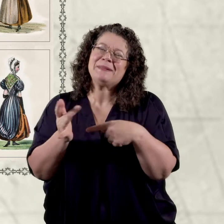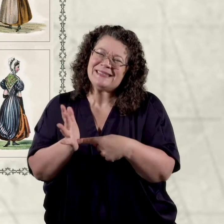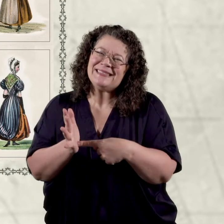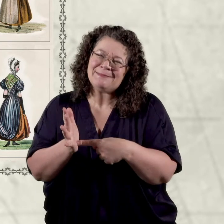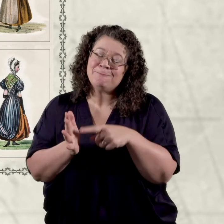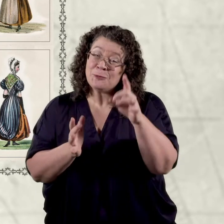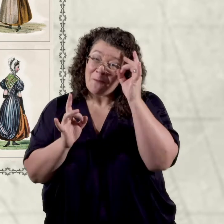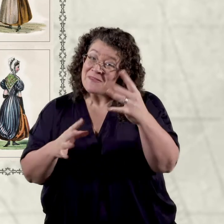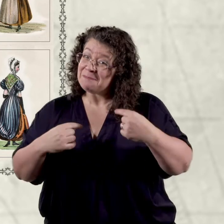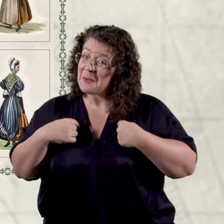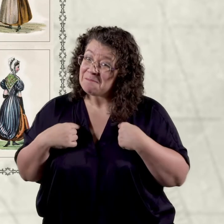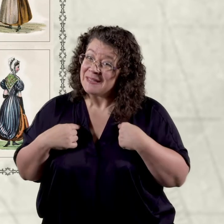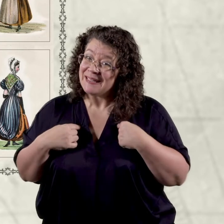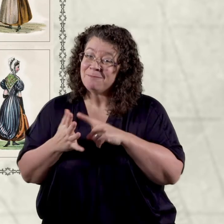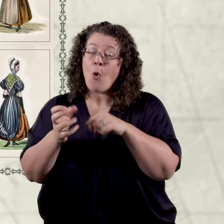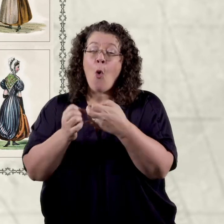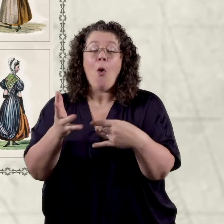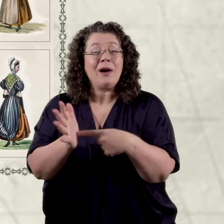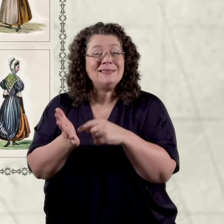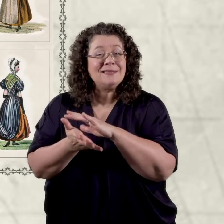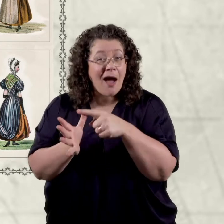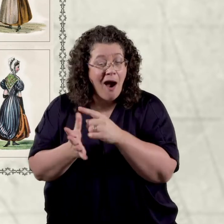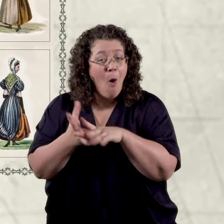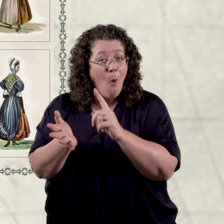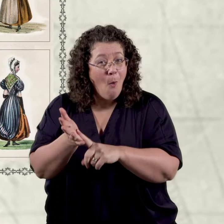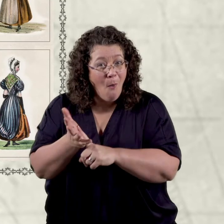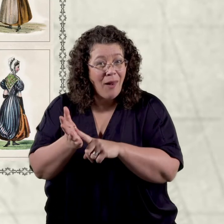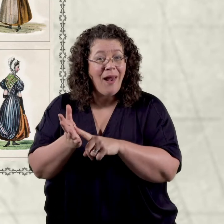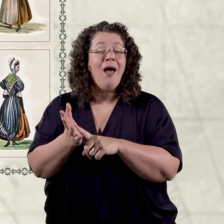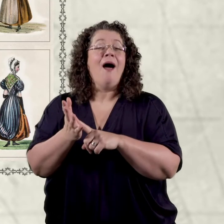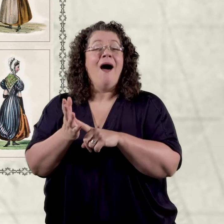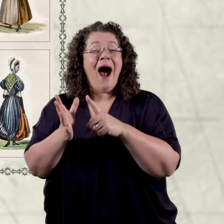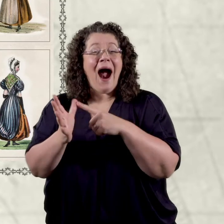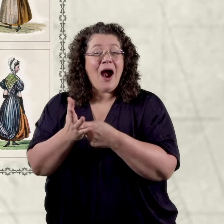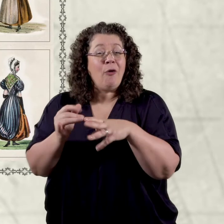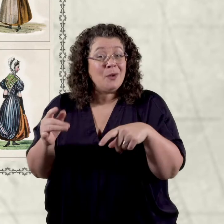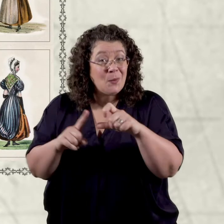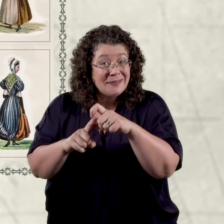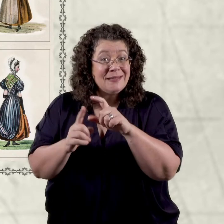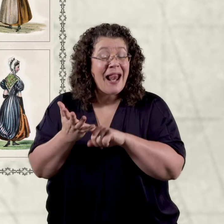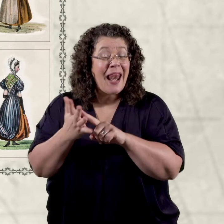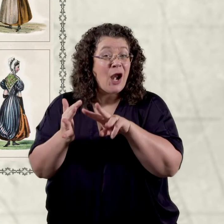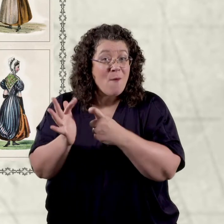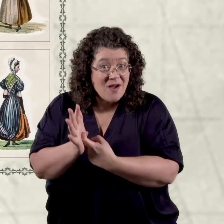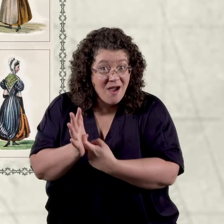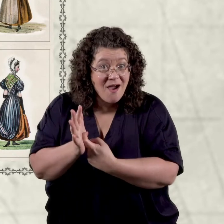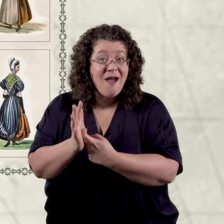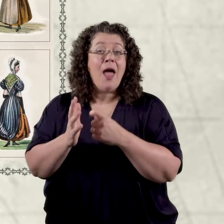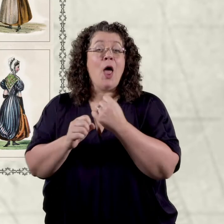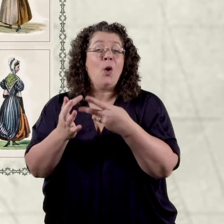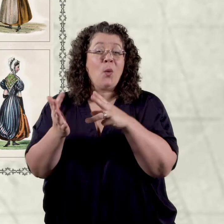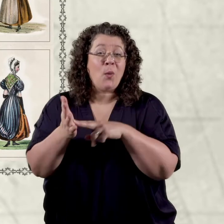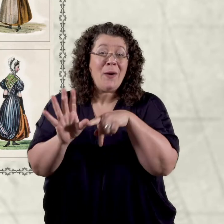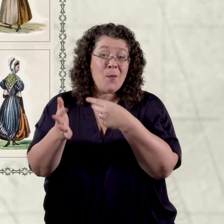rarebit. Peidiwch anghofio amdana i, Augusta Hall. a.k.a. Arglwyddes